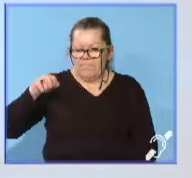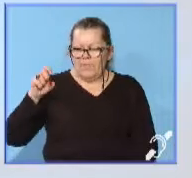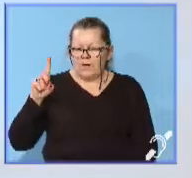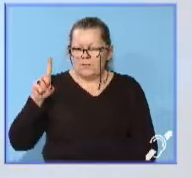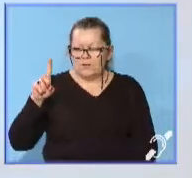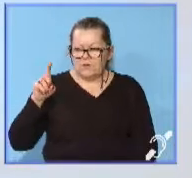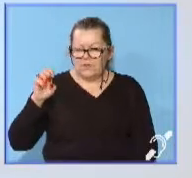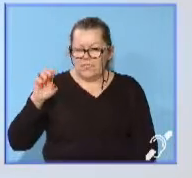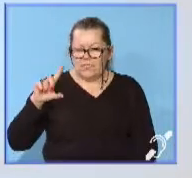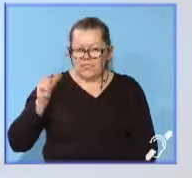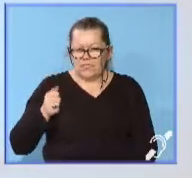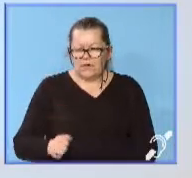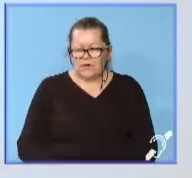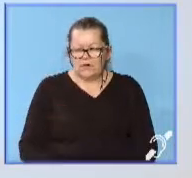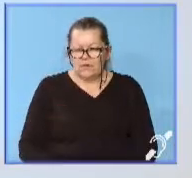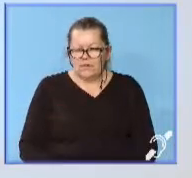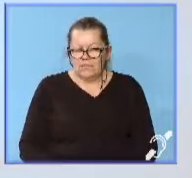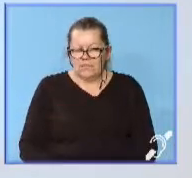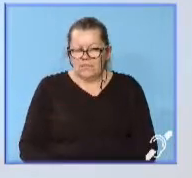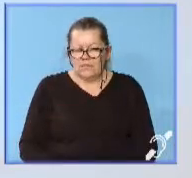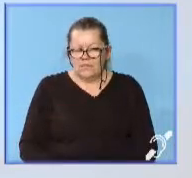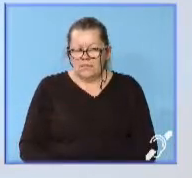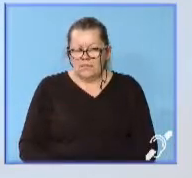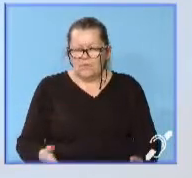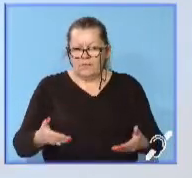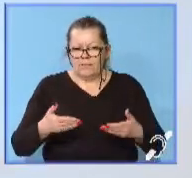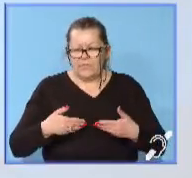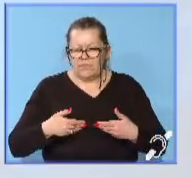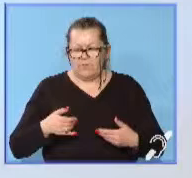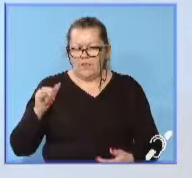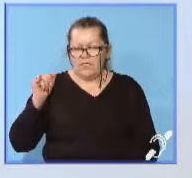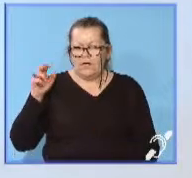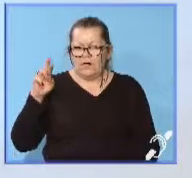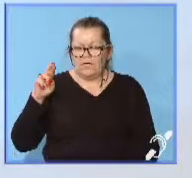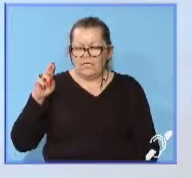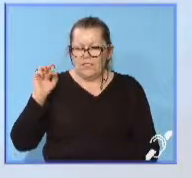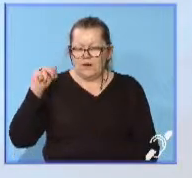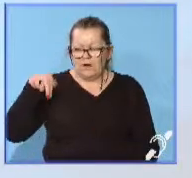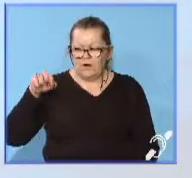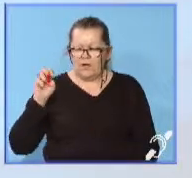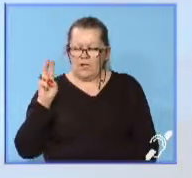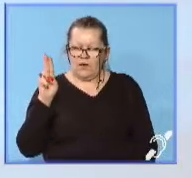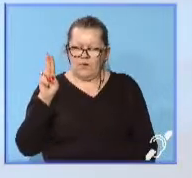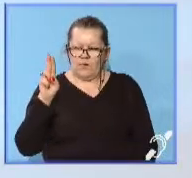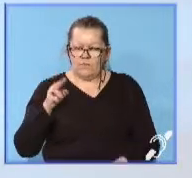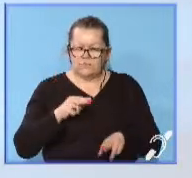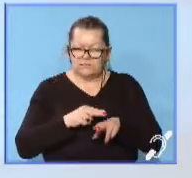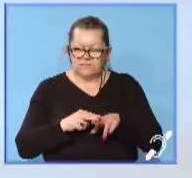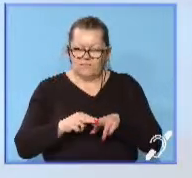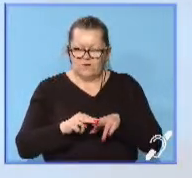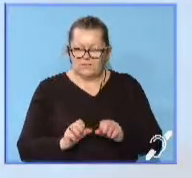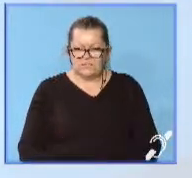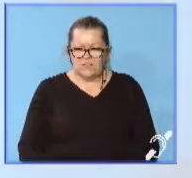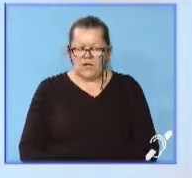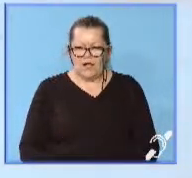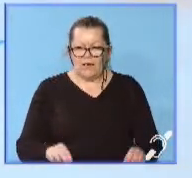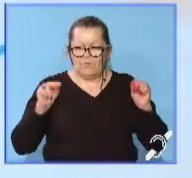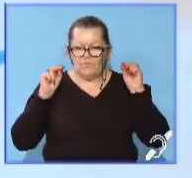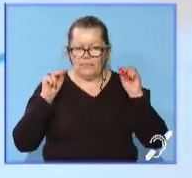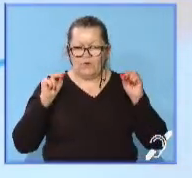acordată de înalt preasfinția sa de profesor universitar